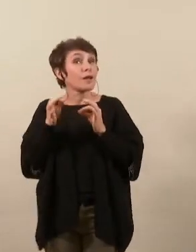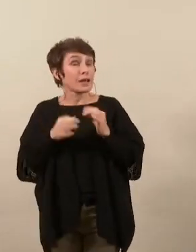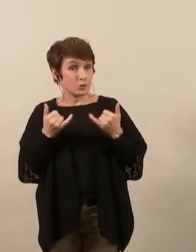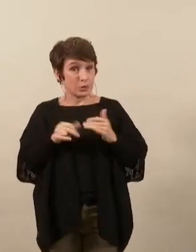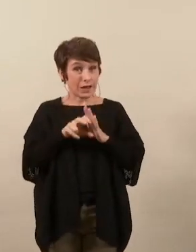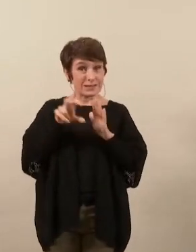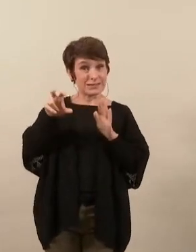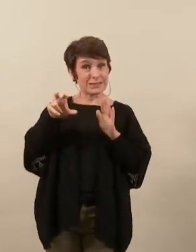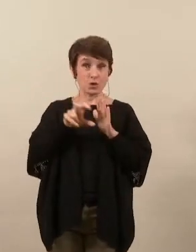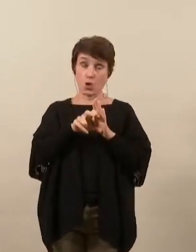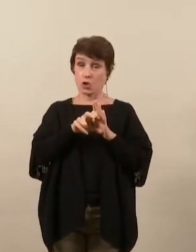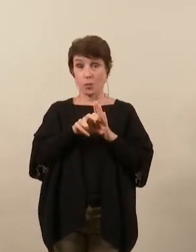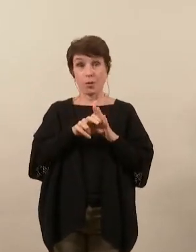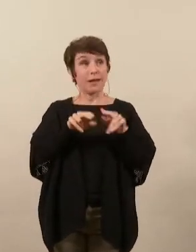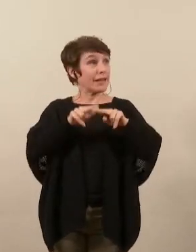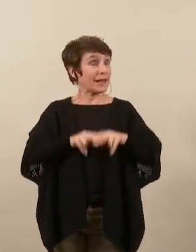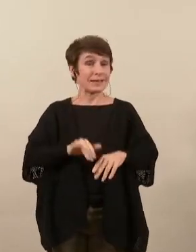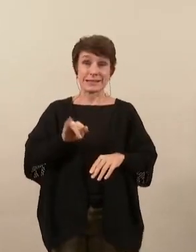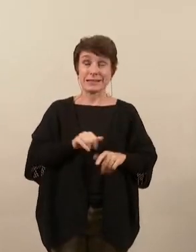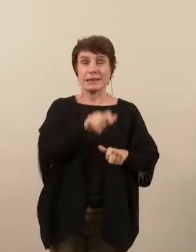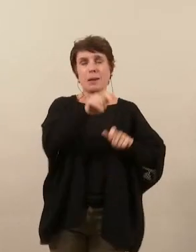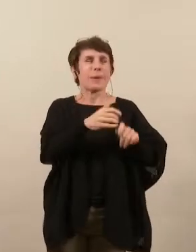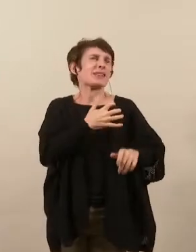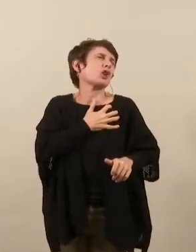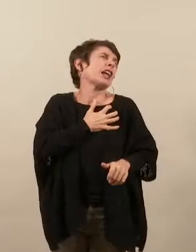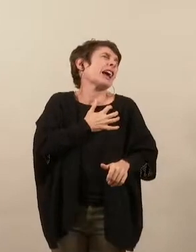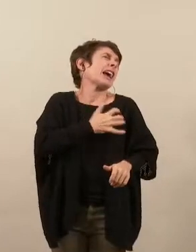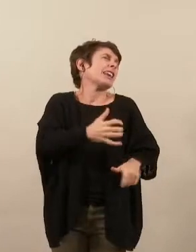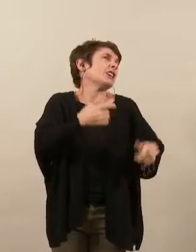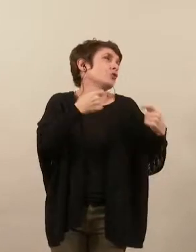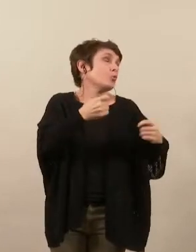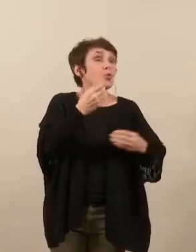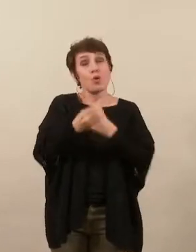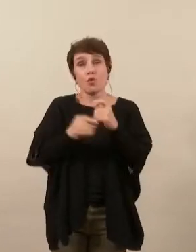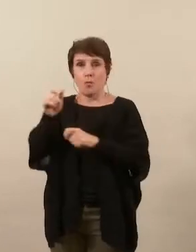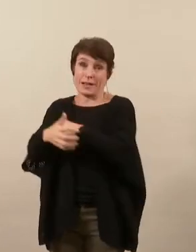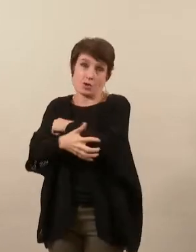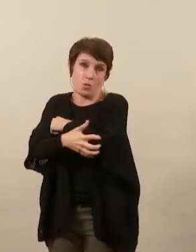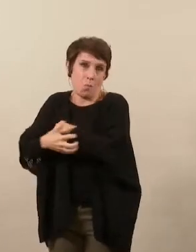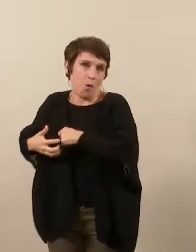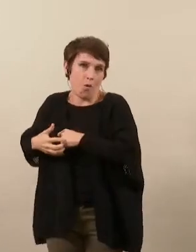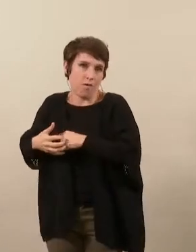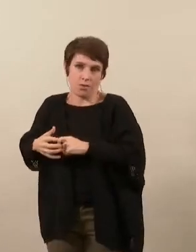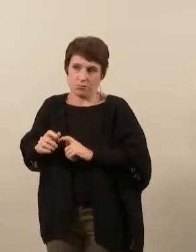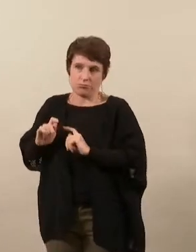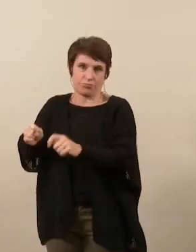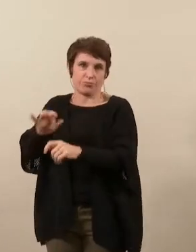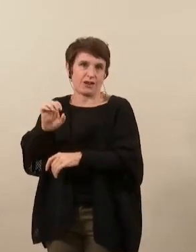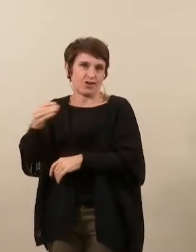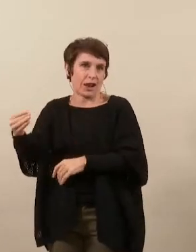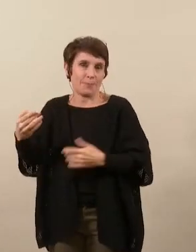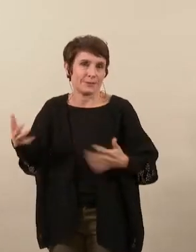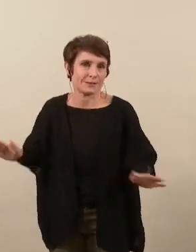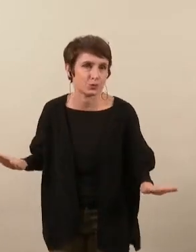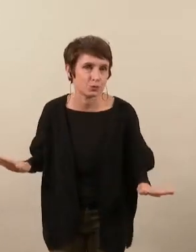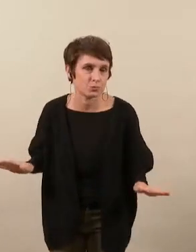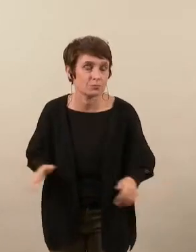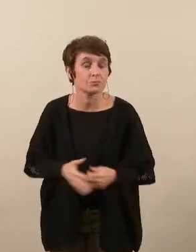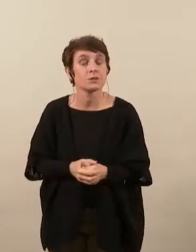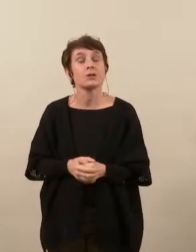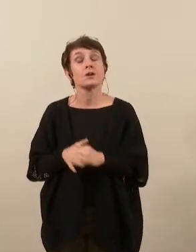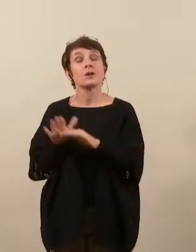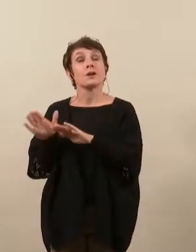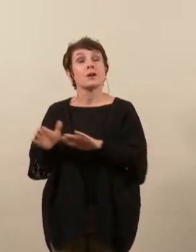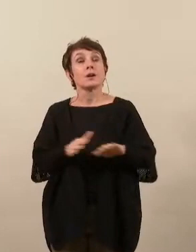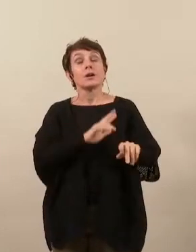ville élitiste pour les très riches ou alors pour les très pauvres. Troisième chose que vous allez laisser dans votre